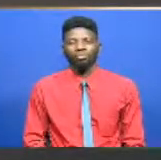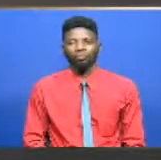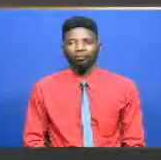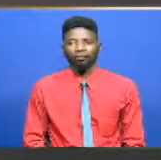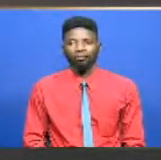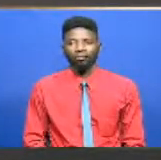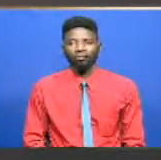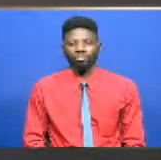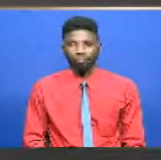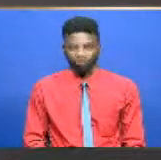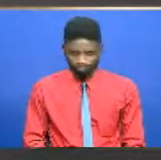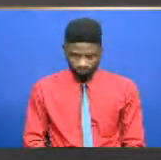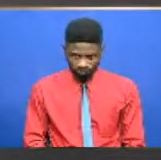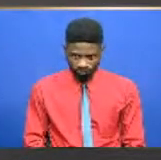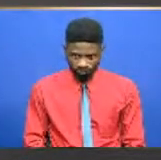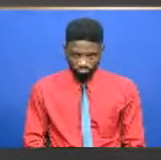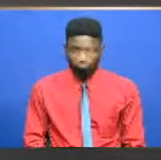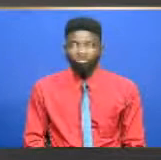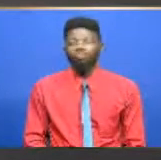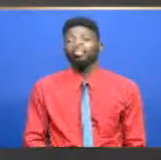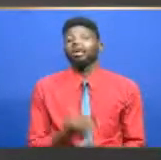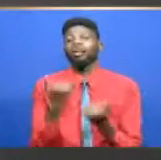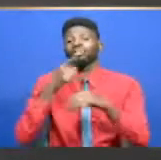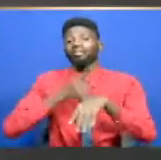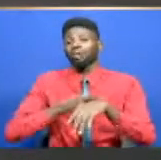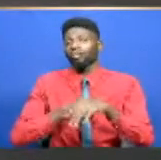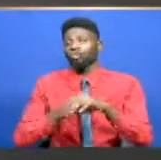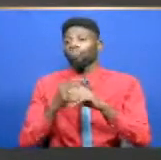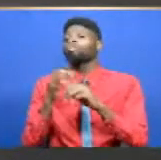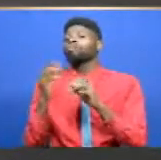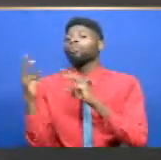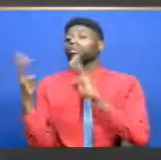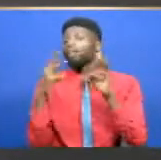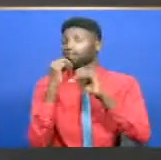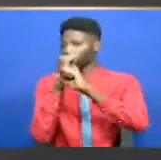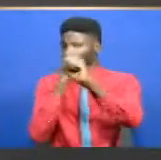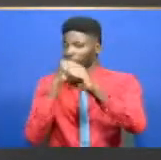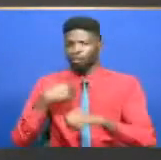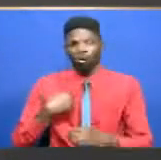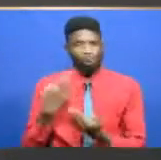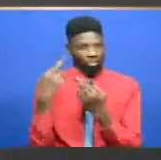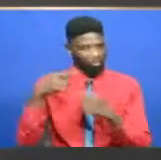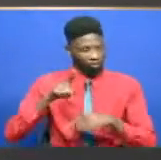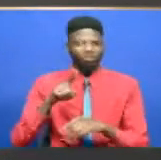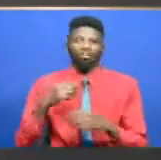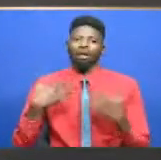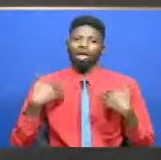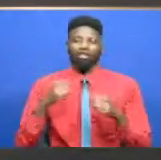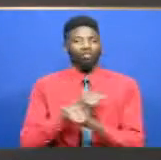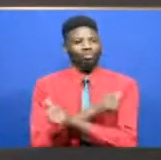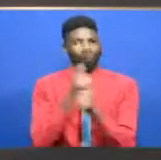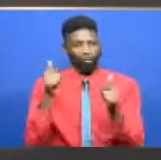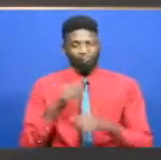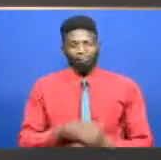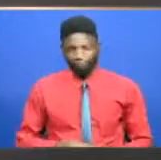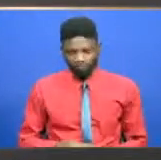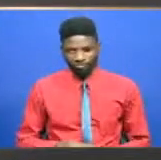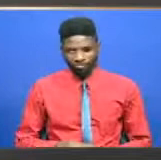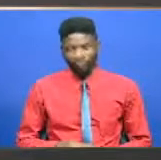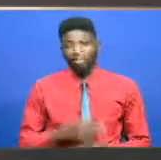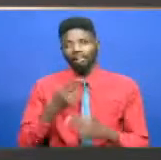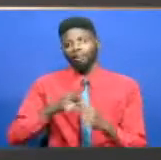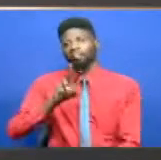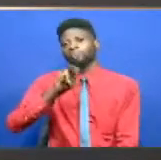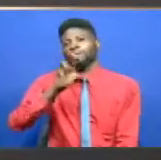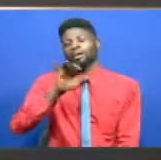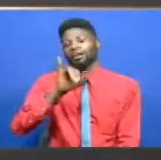Naam, ni wasaa wa utabiri wa hali ya hewa popote ulipo, na tumai buheri wa afya. Naitwa Marie Yambo. Moja kwa moja tuangalie hali itakavyokuwa katika